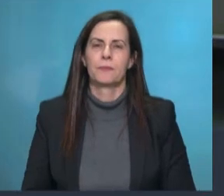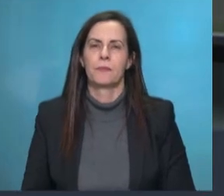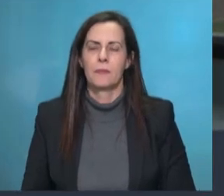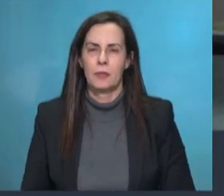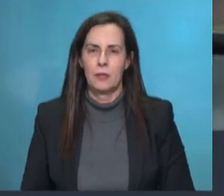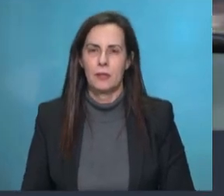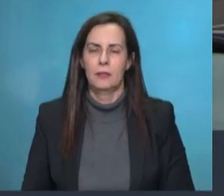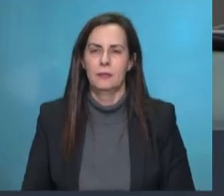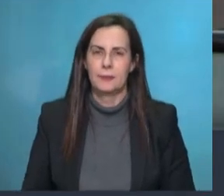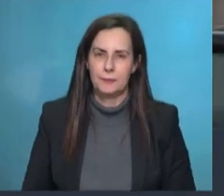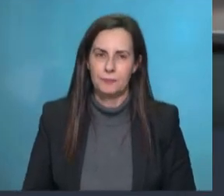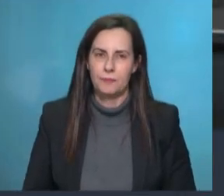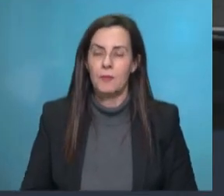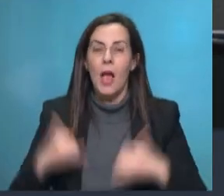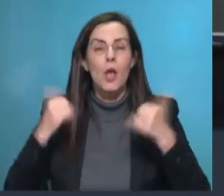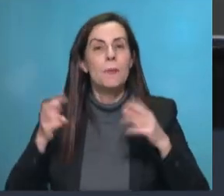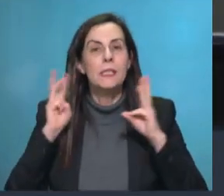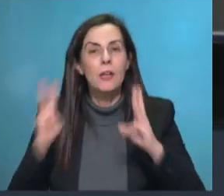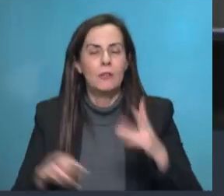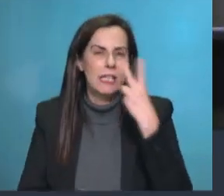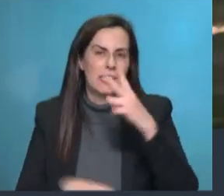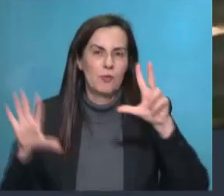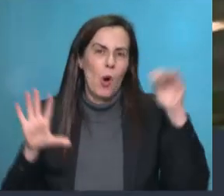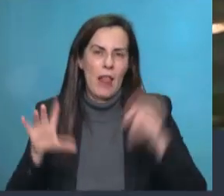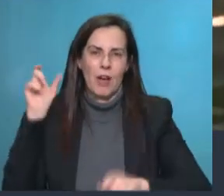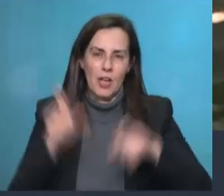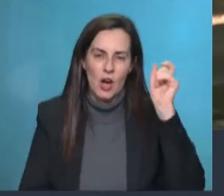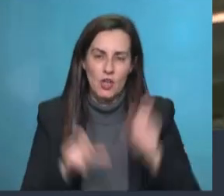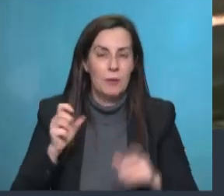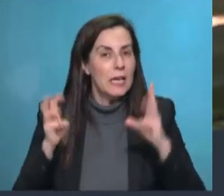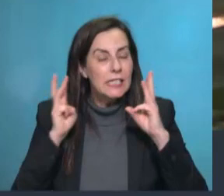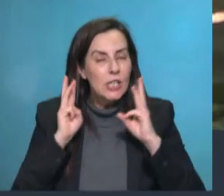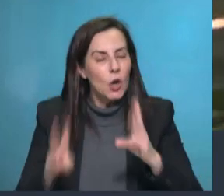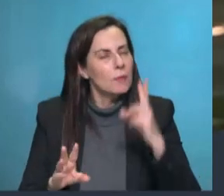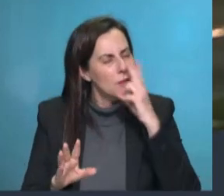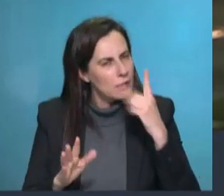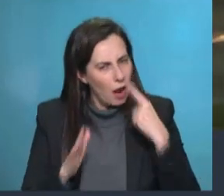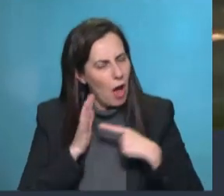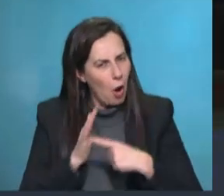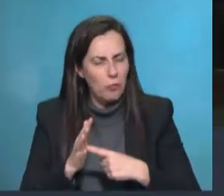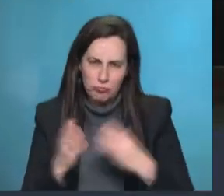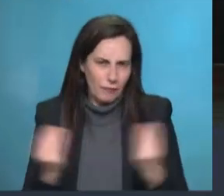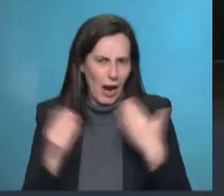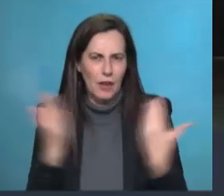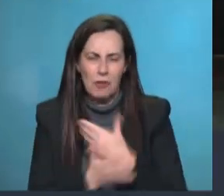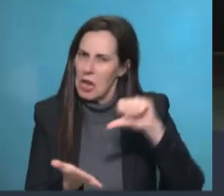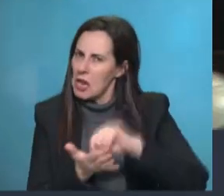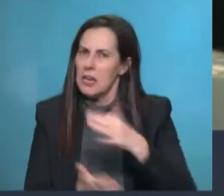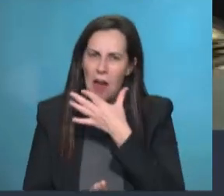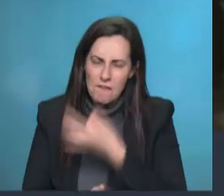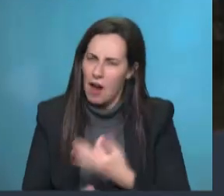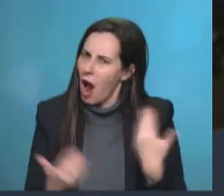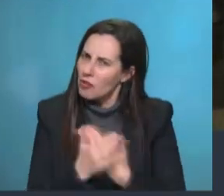בישראל היום בסדרות 28 אל סדרות מנסה לשדר פנים חדשות עיר יפה